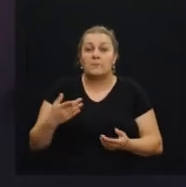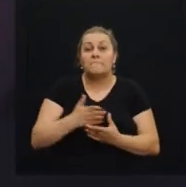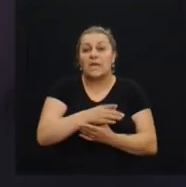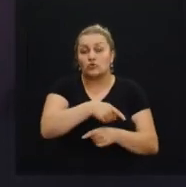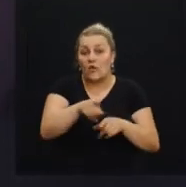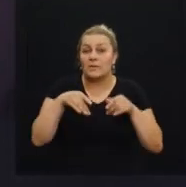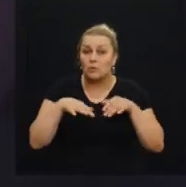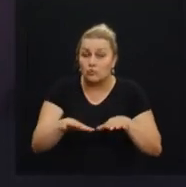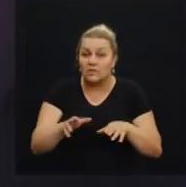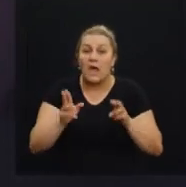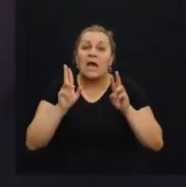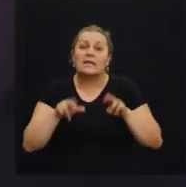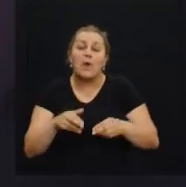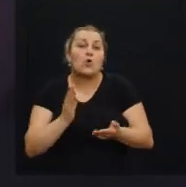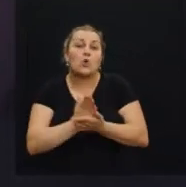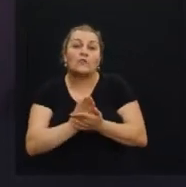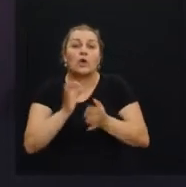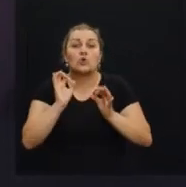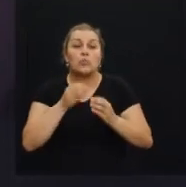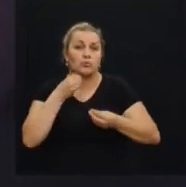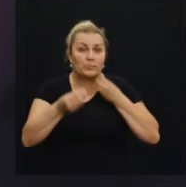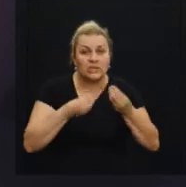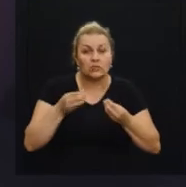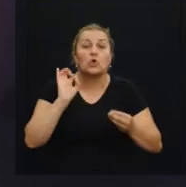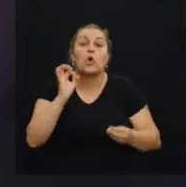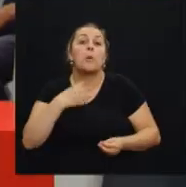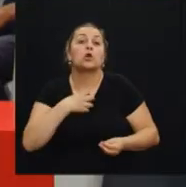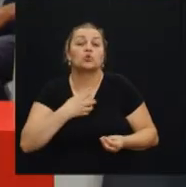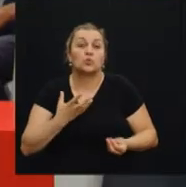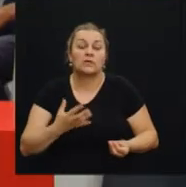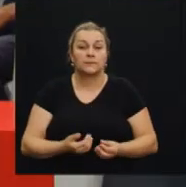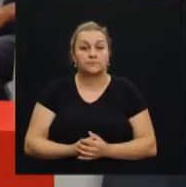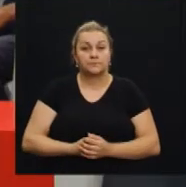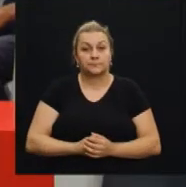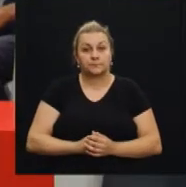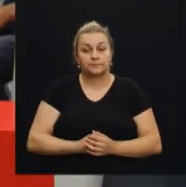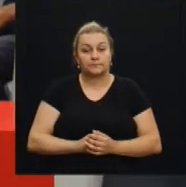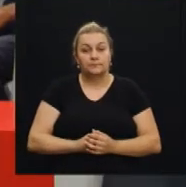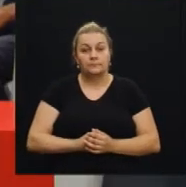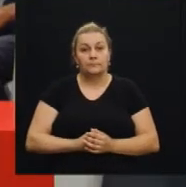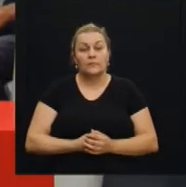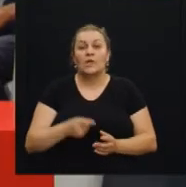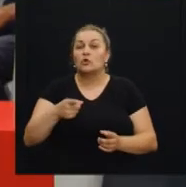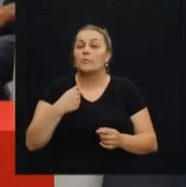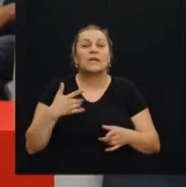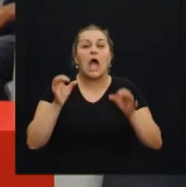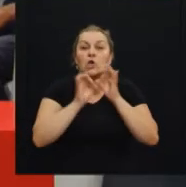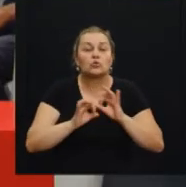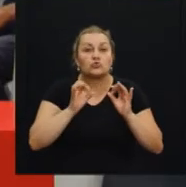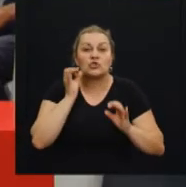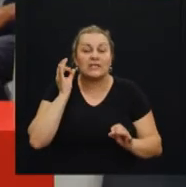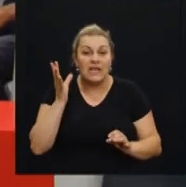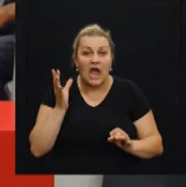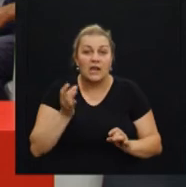tim ljudima, jer je imao uvijek dobru priču. Da, dobri duh. I to mi je najtužniji dan kad